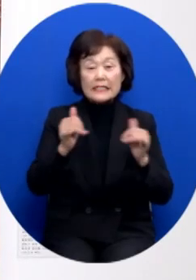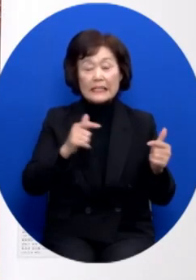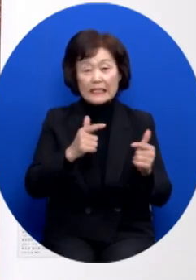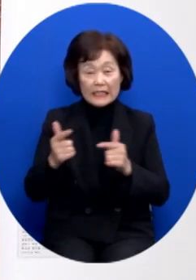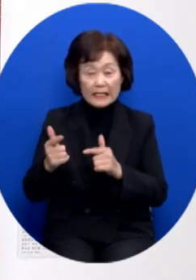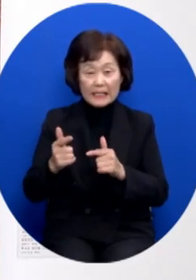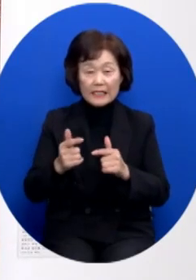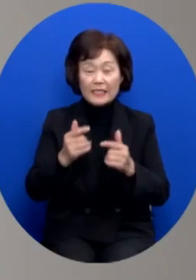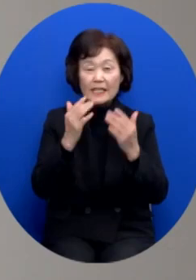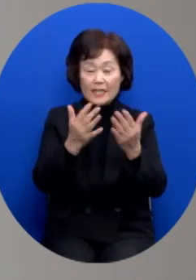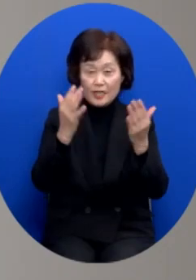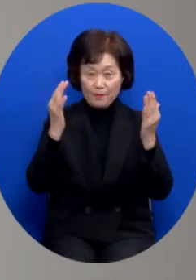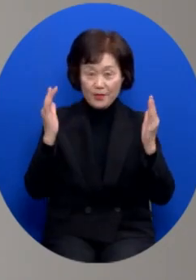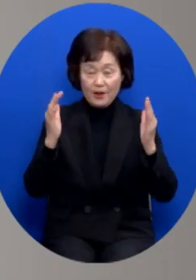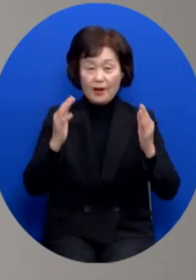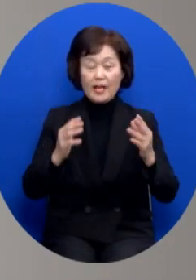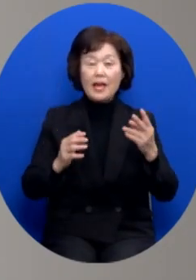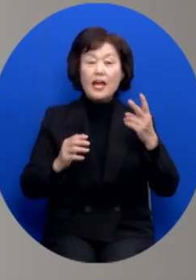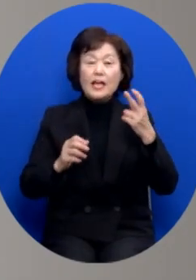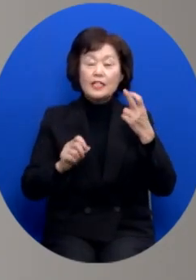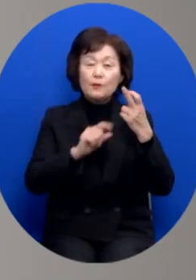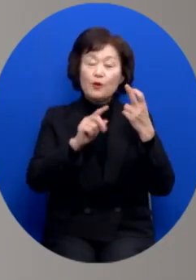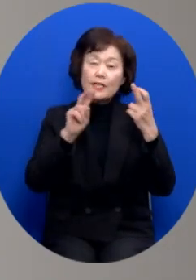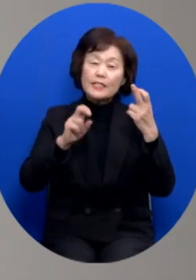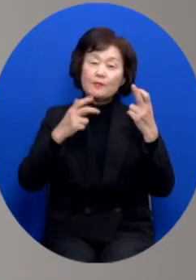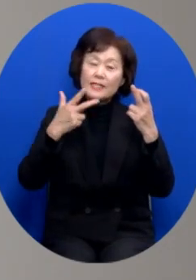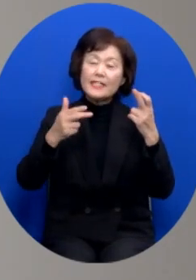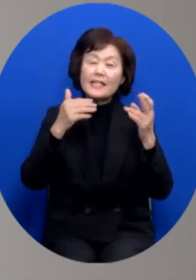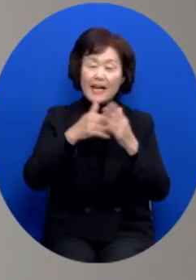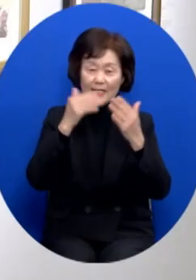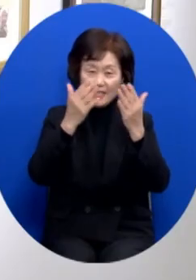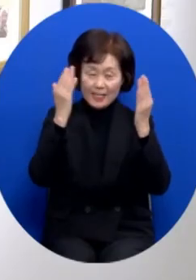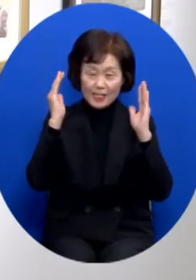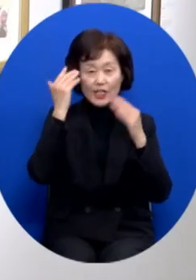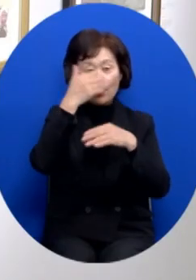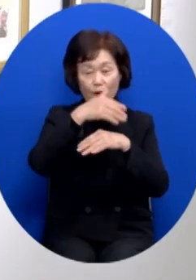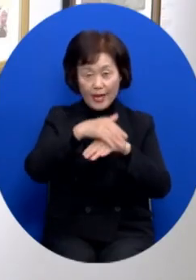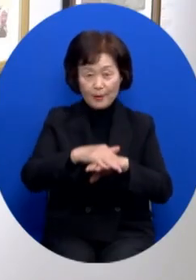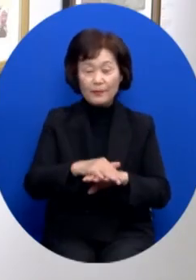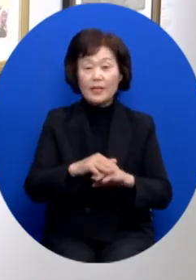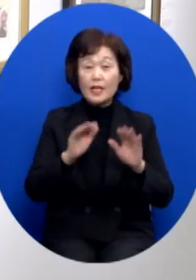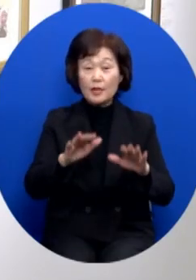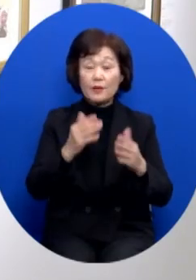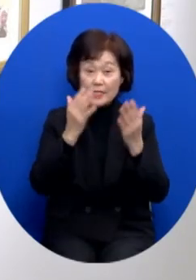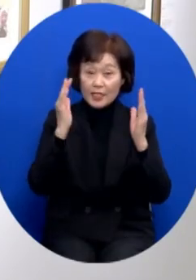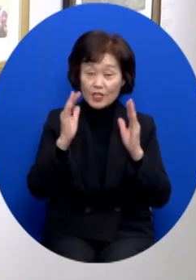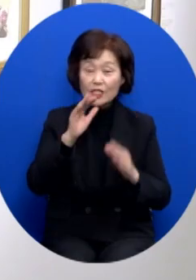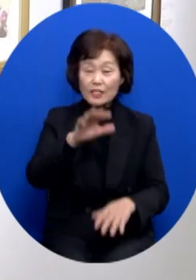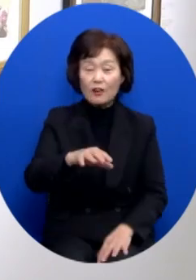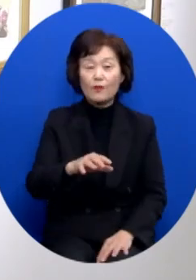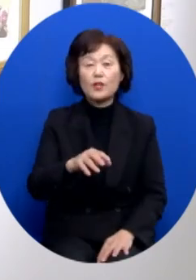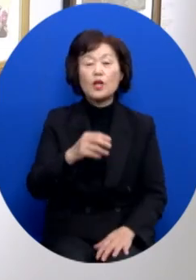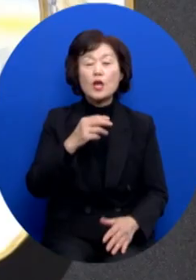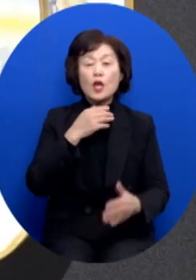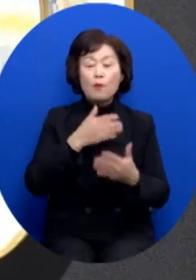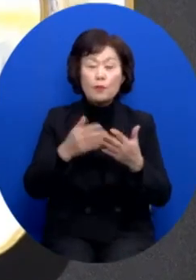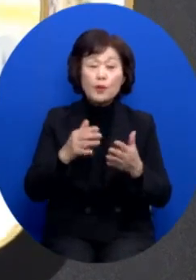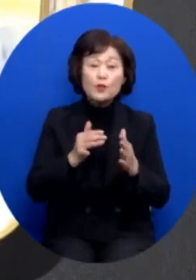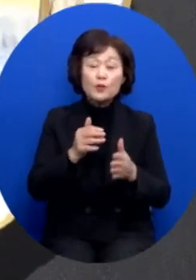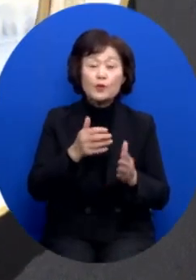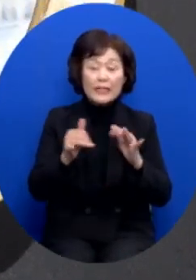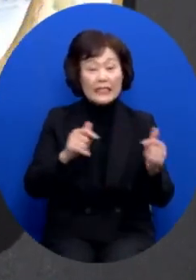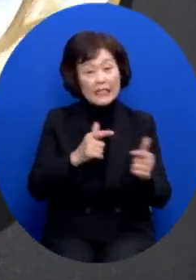27일까지 진행합니다. 세문안교회 문화선교부 미술선교팀이 주관하는 전시는 세문안 미술인들이 서로